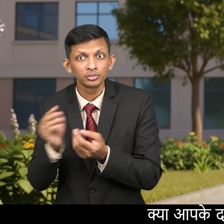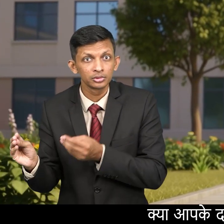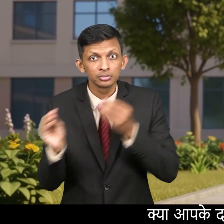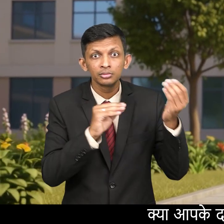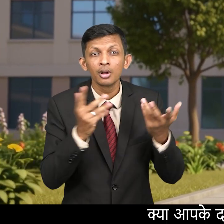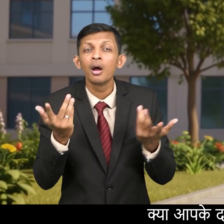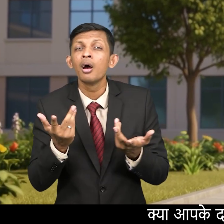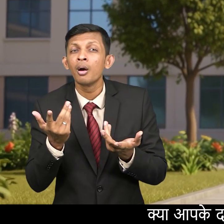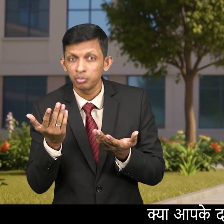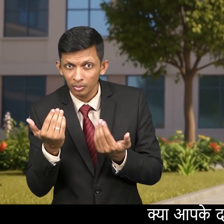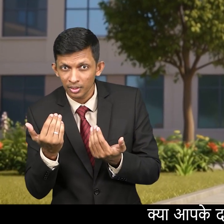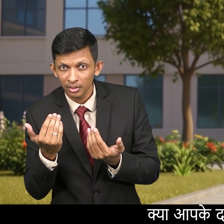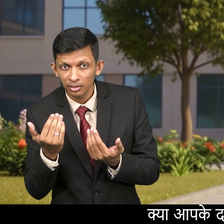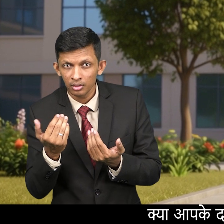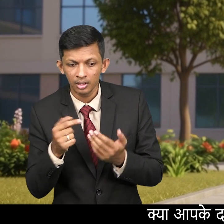पाते?